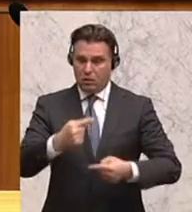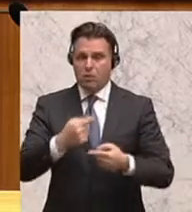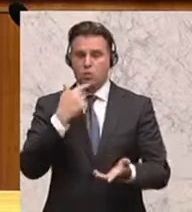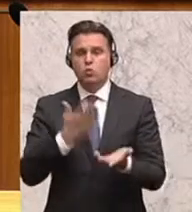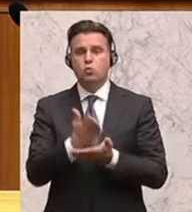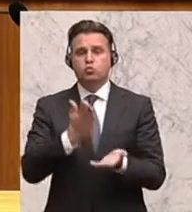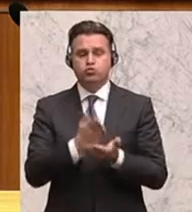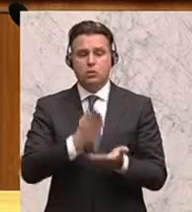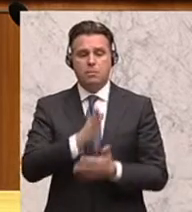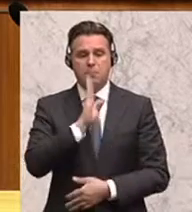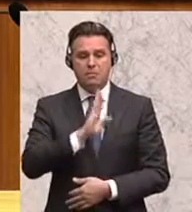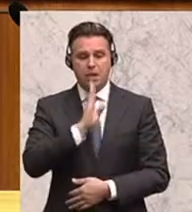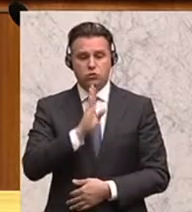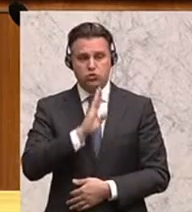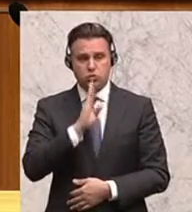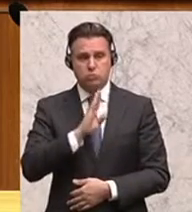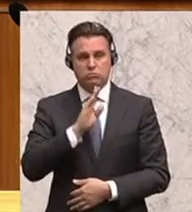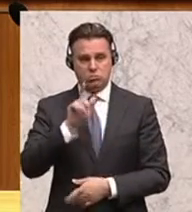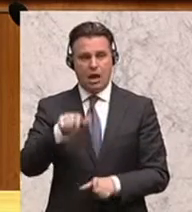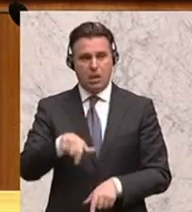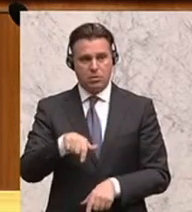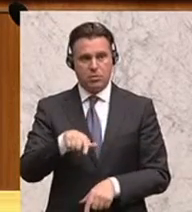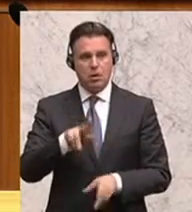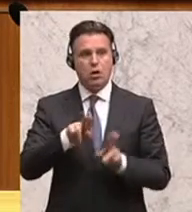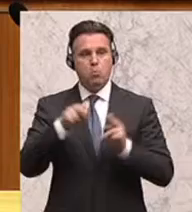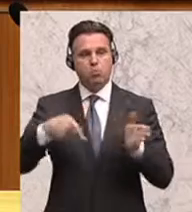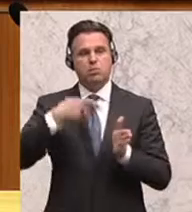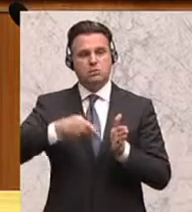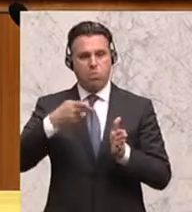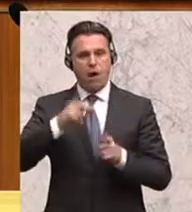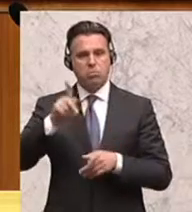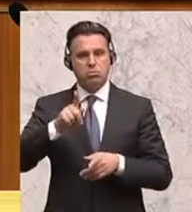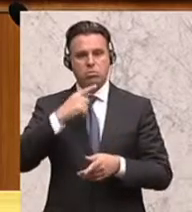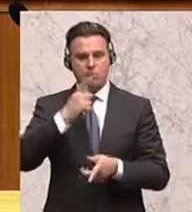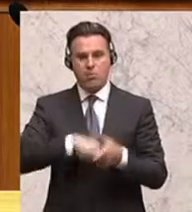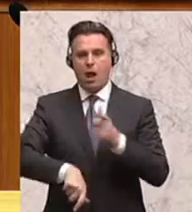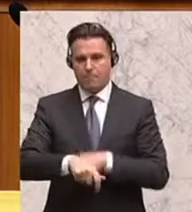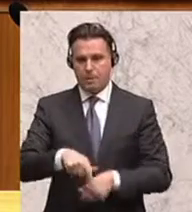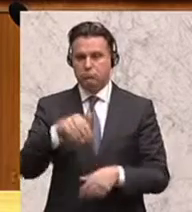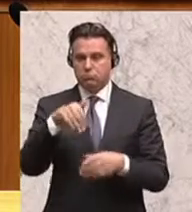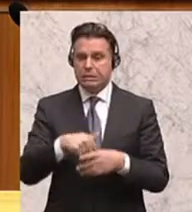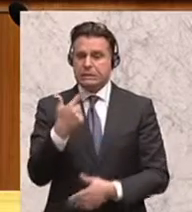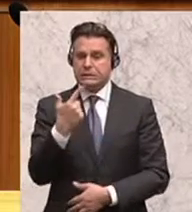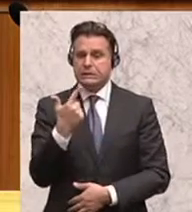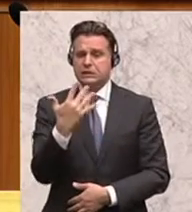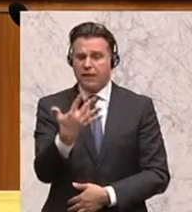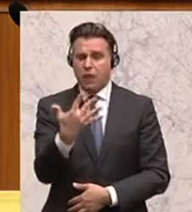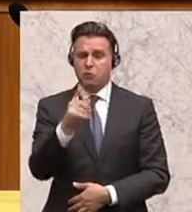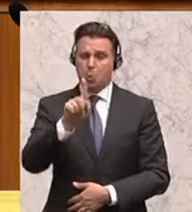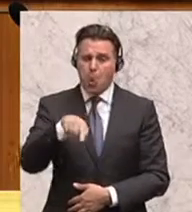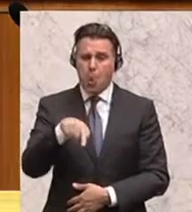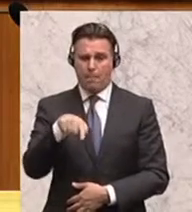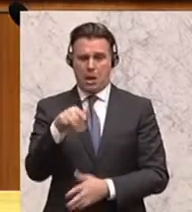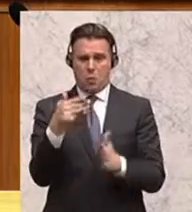durchschnittliche pensionsantrittsalter der bundesbahn beamten auf 52,9 und